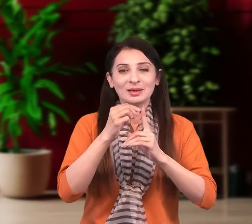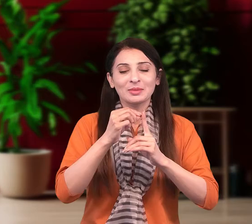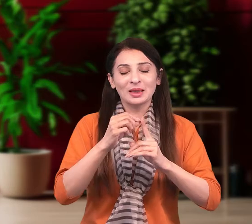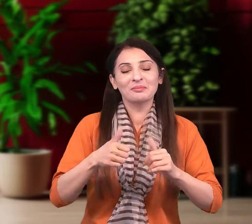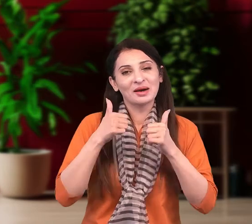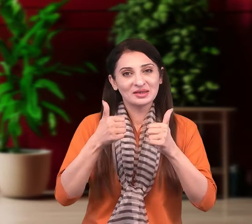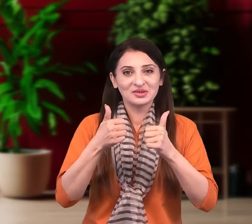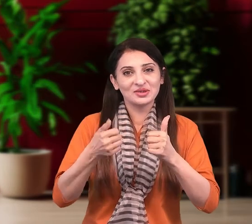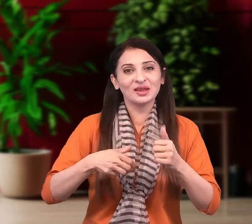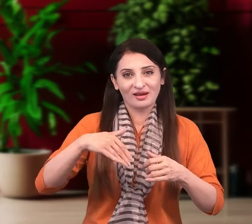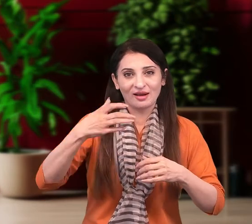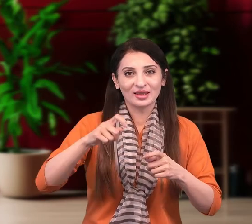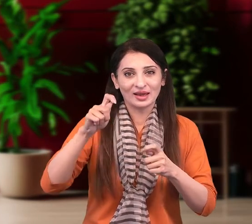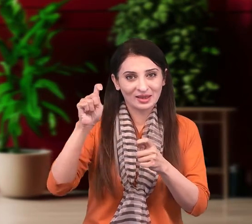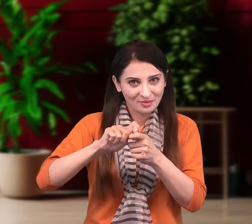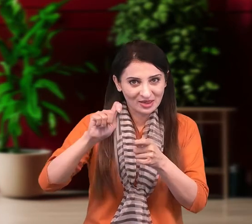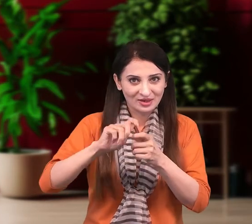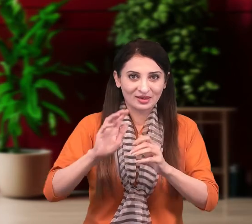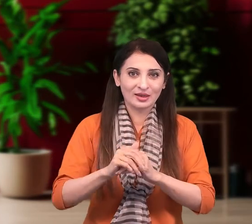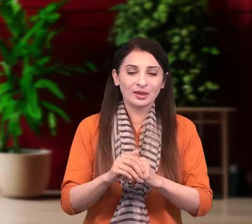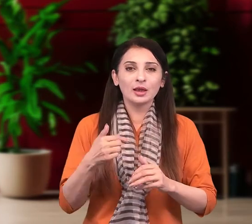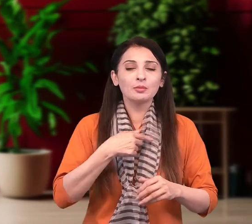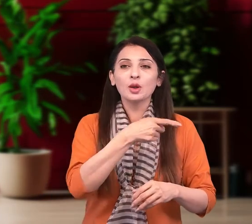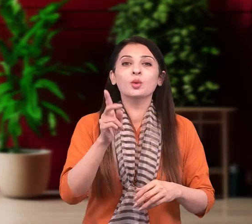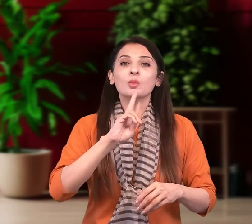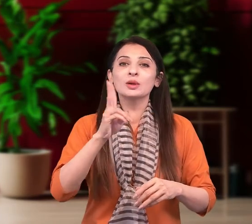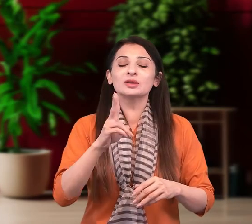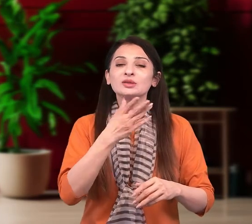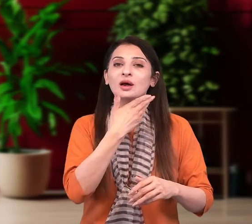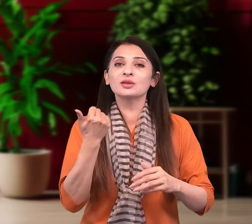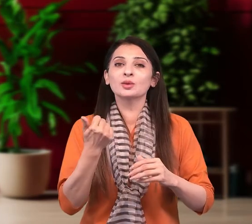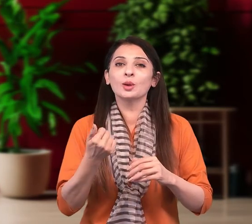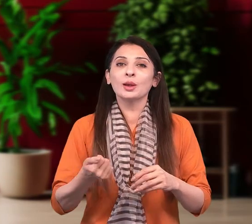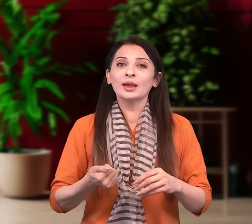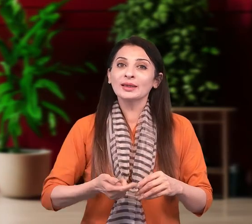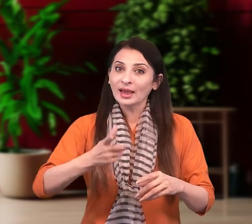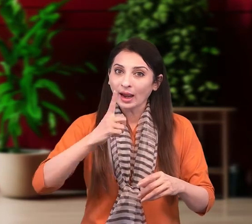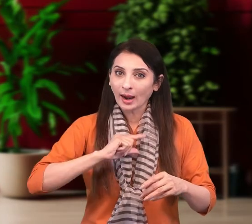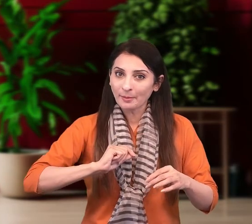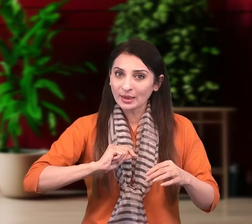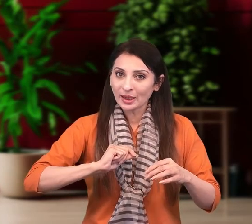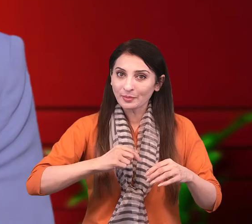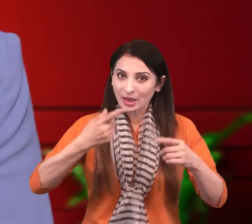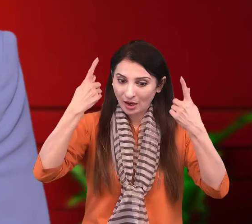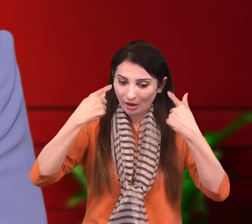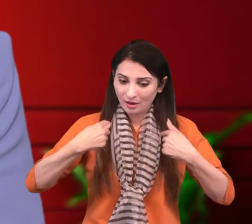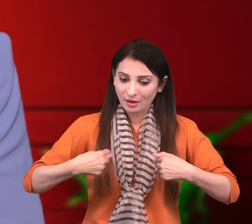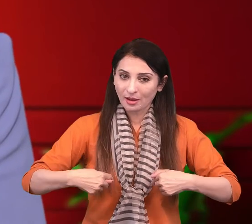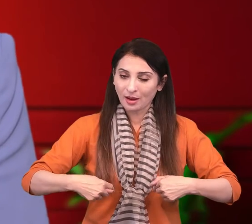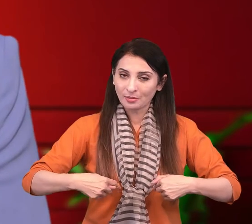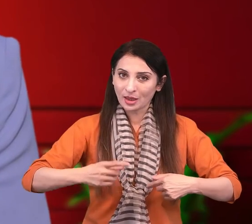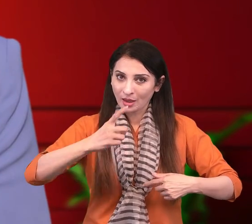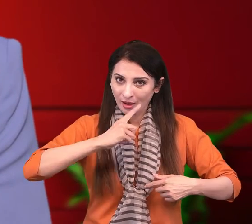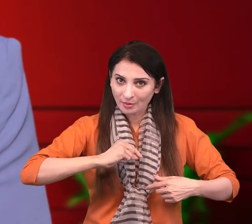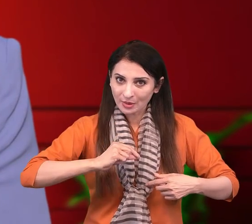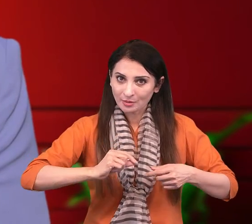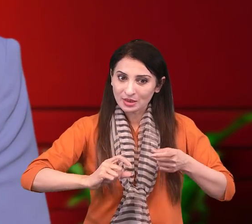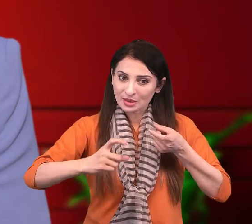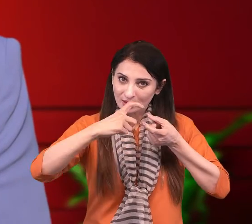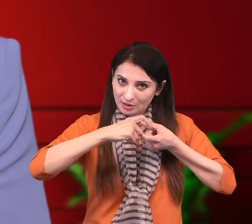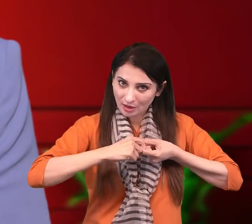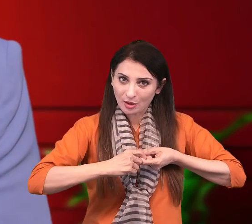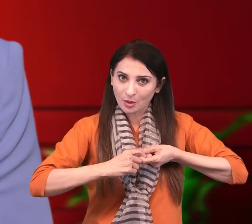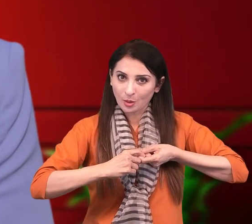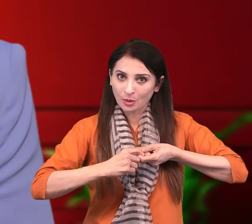का गैप हम ब्रिज कर सकें तो वील बी हैप्पी इंडिविजुअल्स, वील बी हैप्पी पाकिस्तानीज़. सो जो मैं एडवाइस अपने